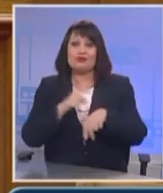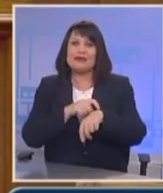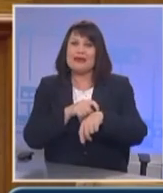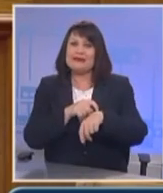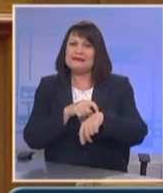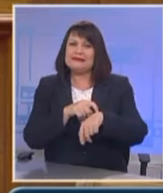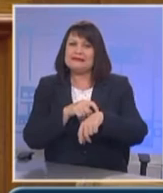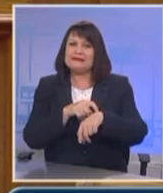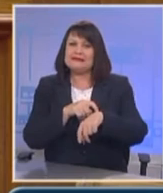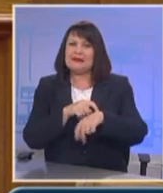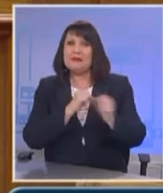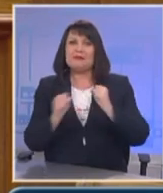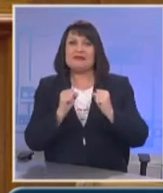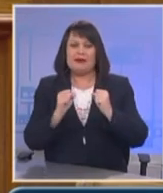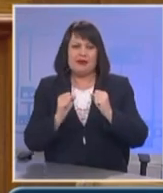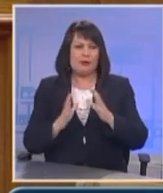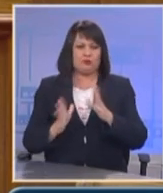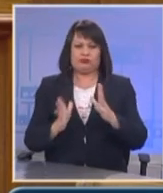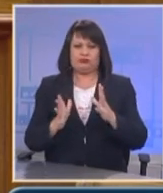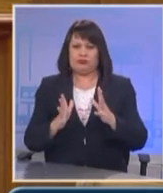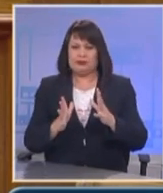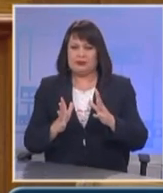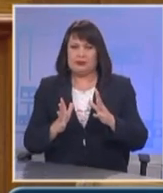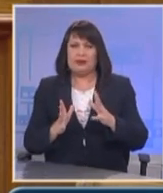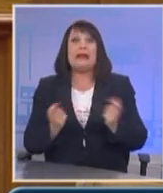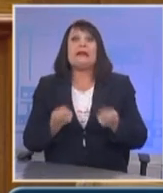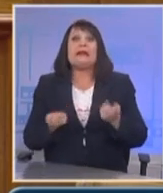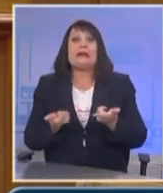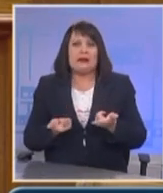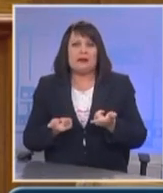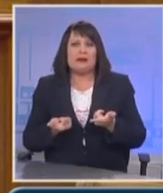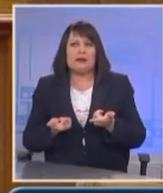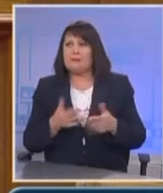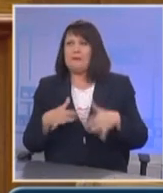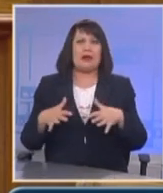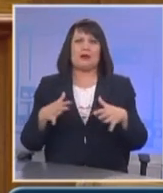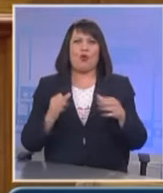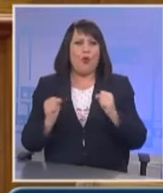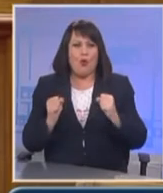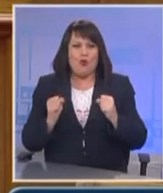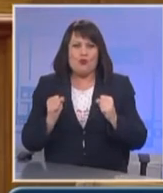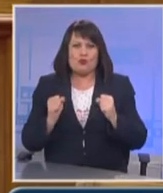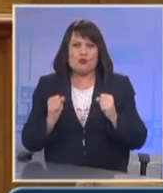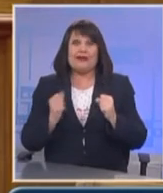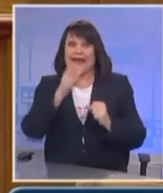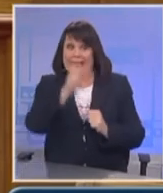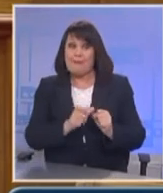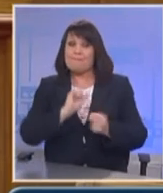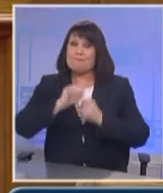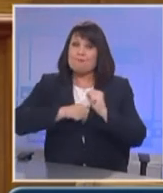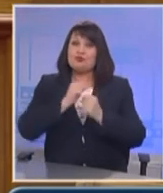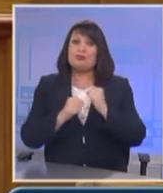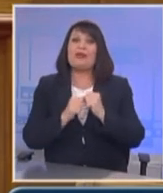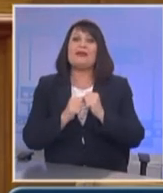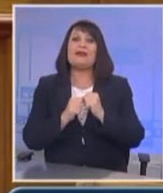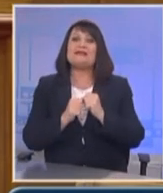που χάνετε την ψυχραιμία σας, κινείστε με βάση τον πανικό και επιχειρείτε να